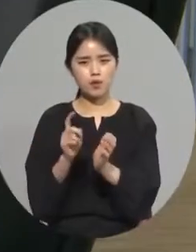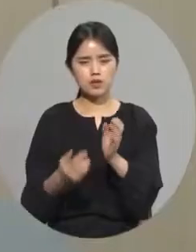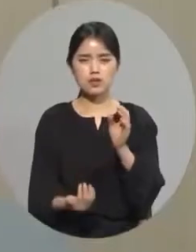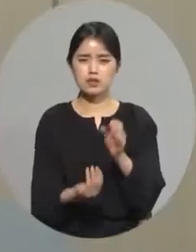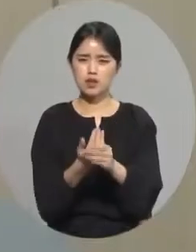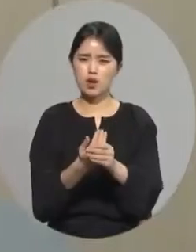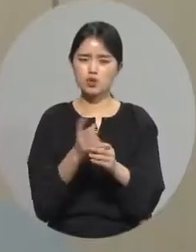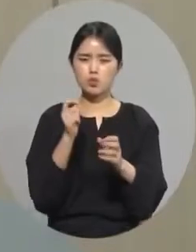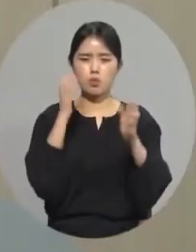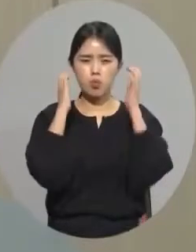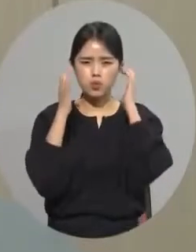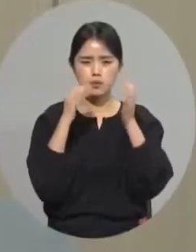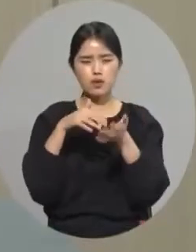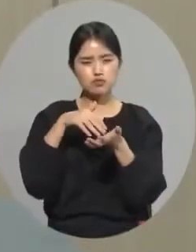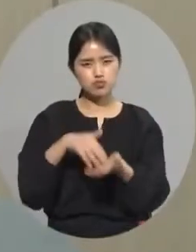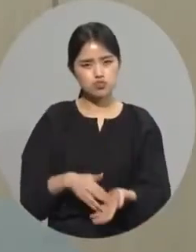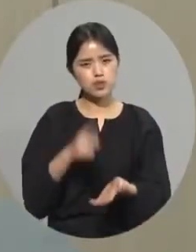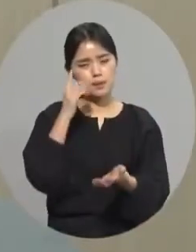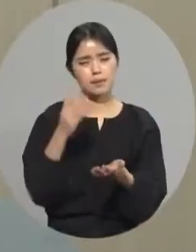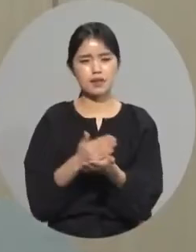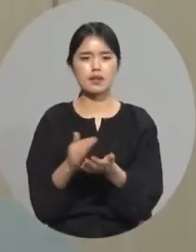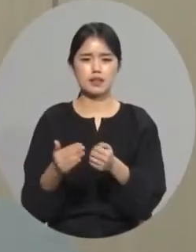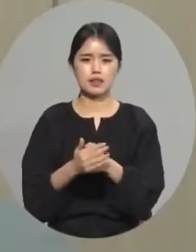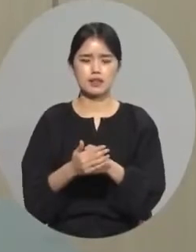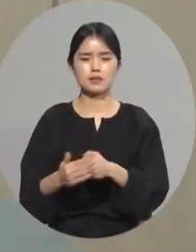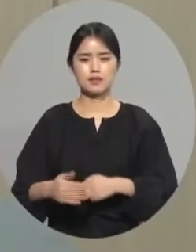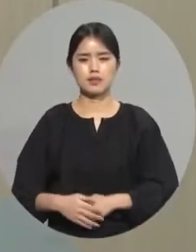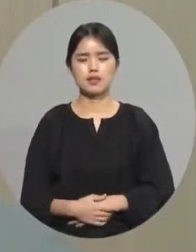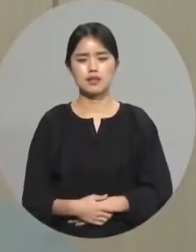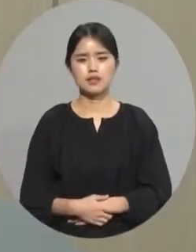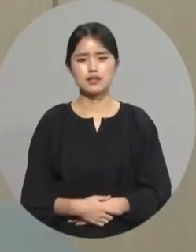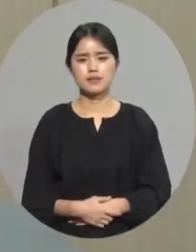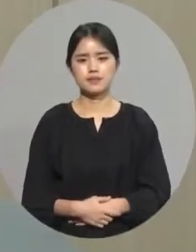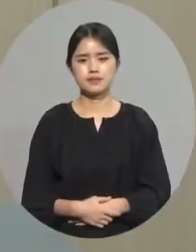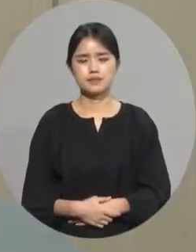복잡하고 중대하다 고 판단했기 때문으로 풀이됩니다